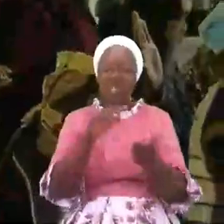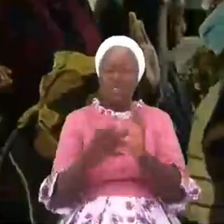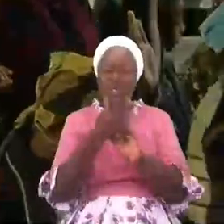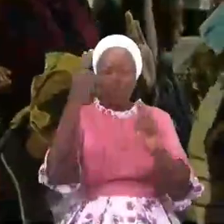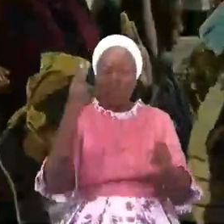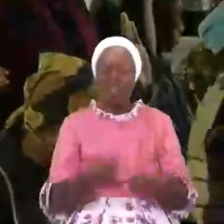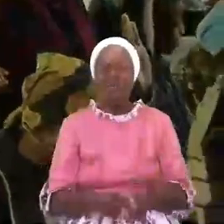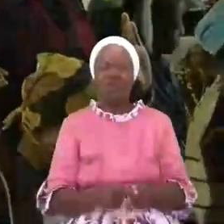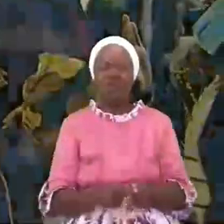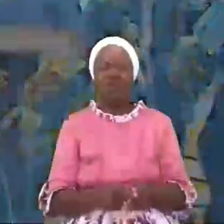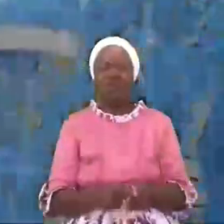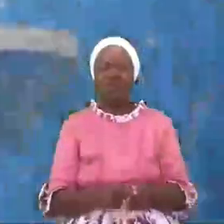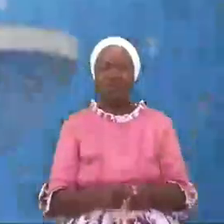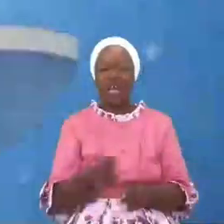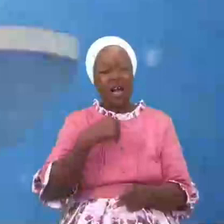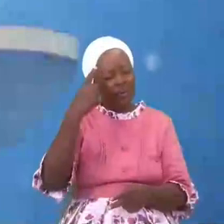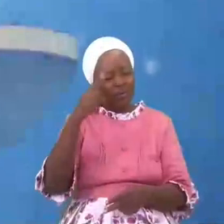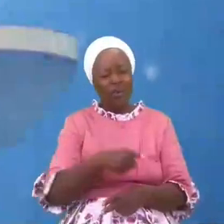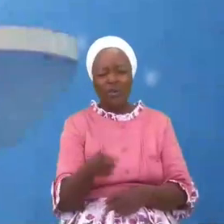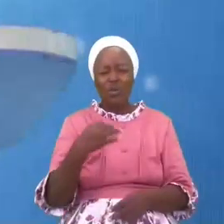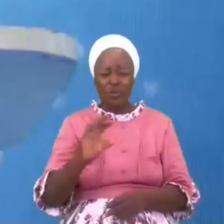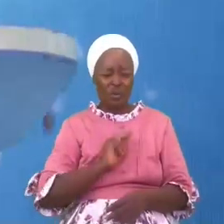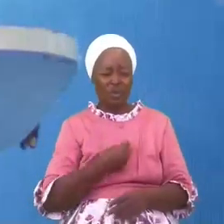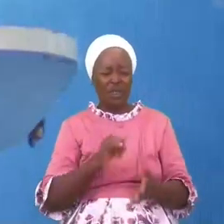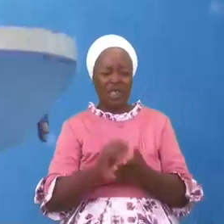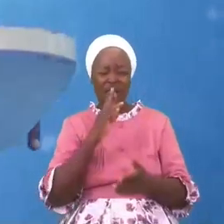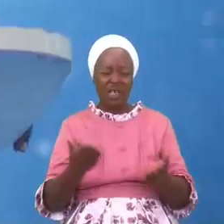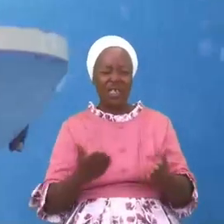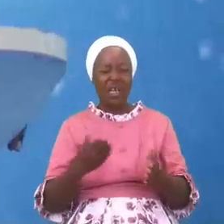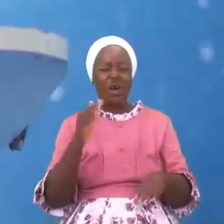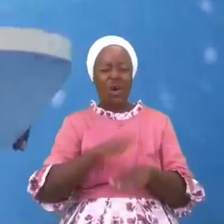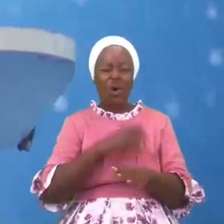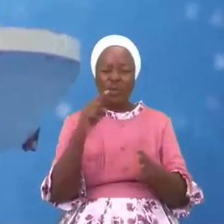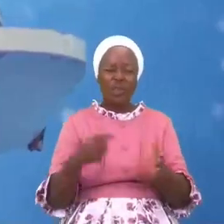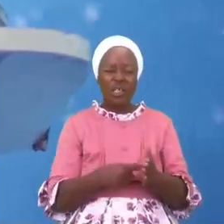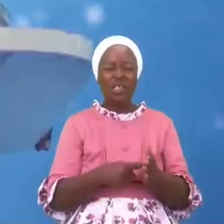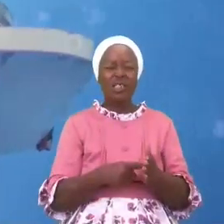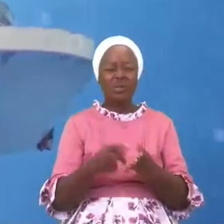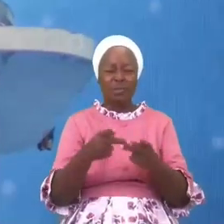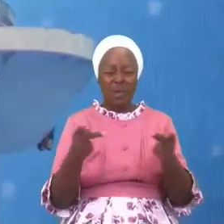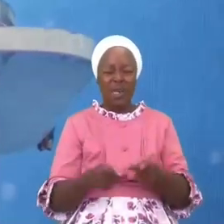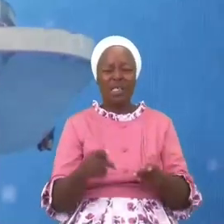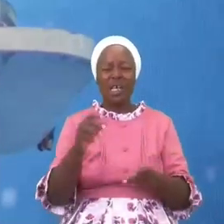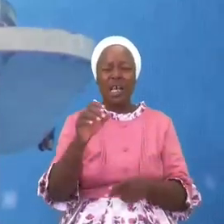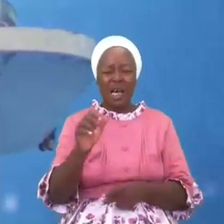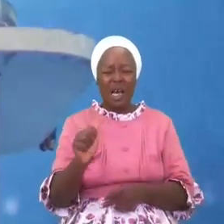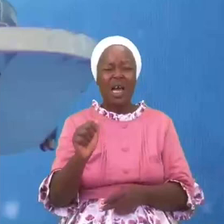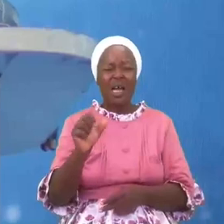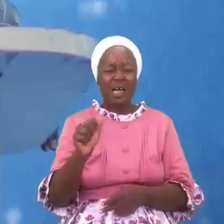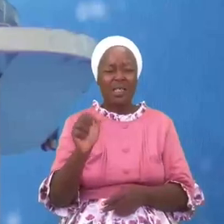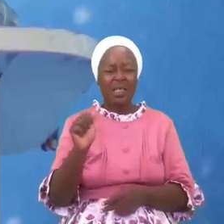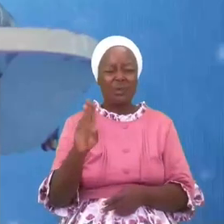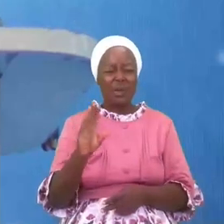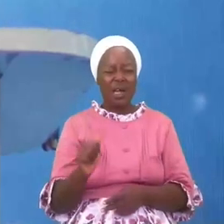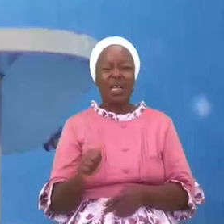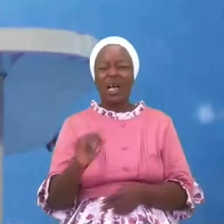de Jésus. Et pour ceux qui sont ici, sur ce champ, au lieu principal, je